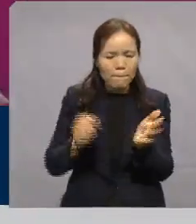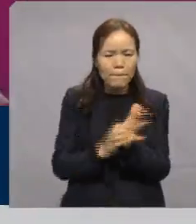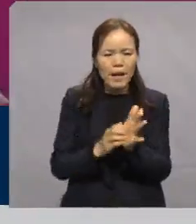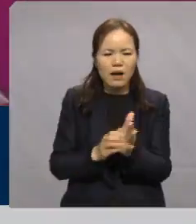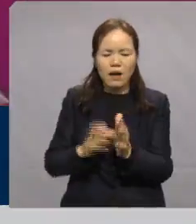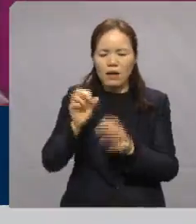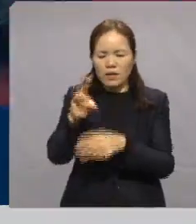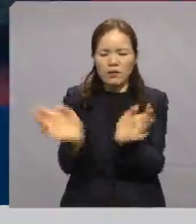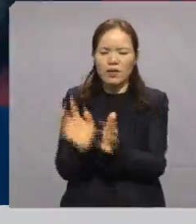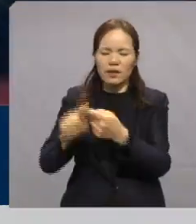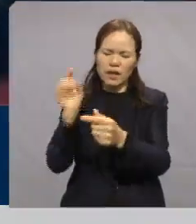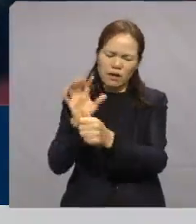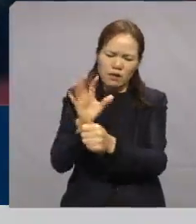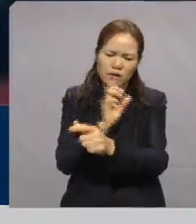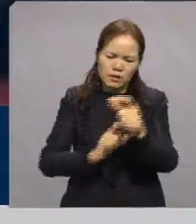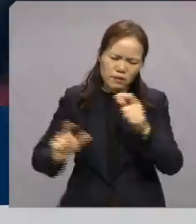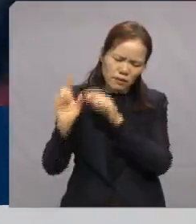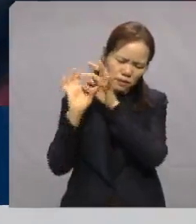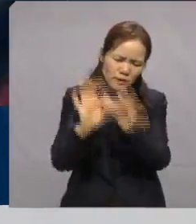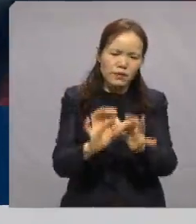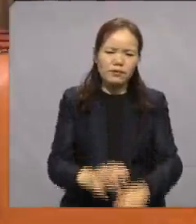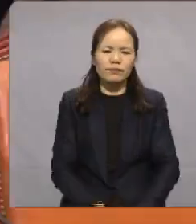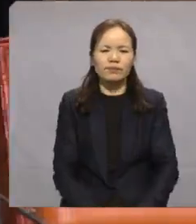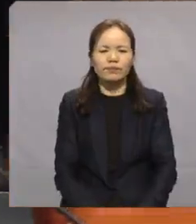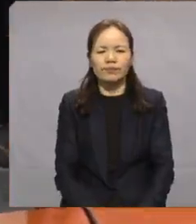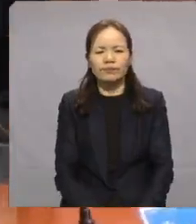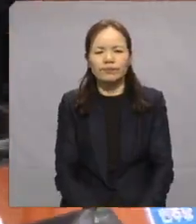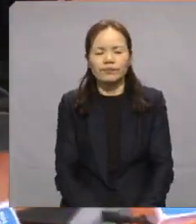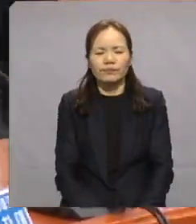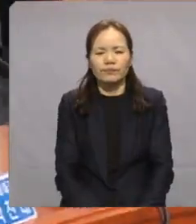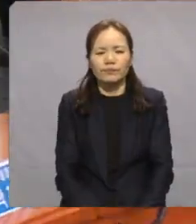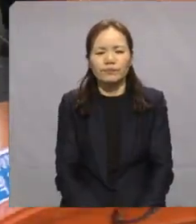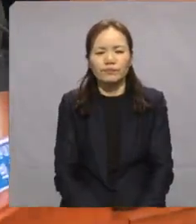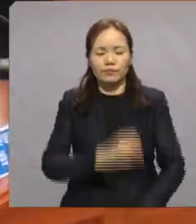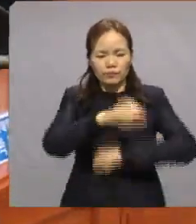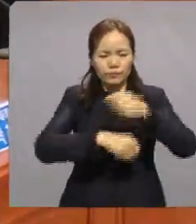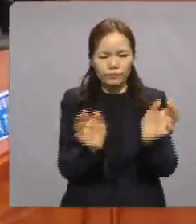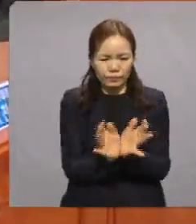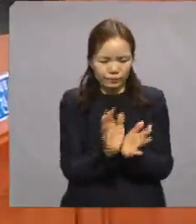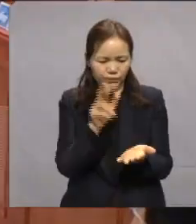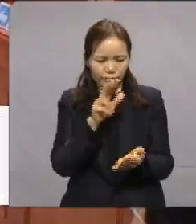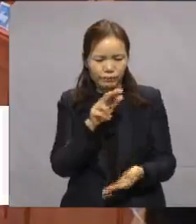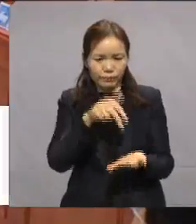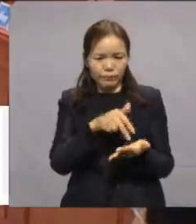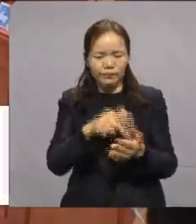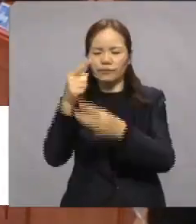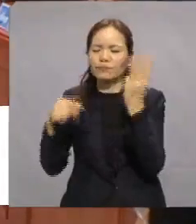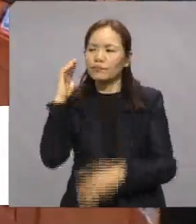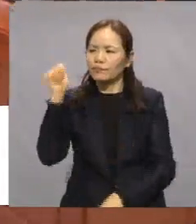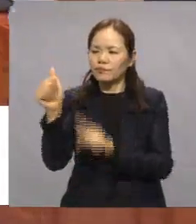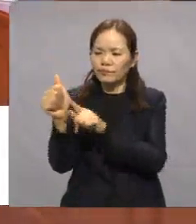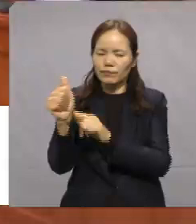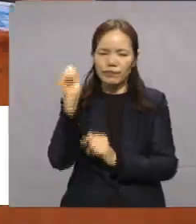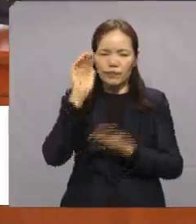공세 수위도 끌어올렸습니다 이여진 기자입니다 더불어민주당은 윤 대통령이 오늘